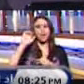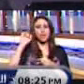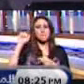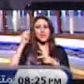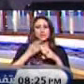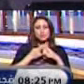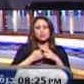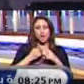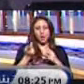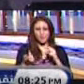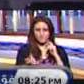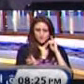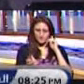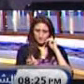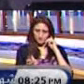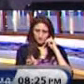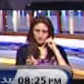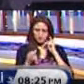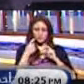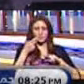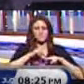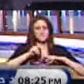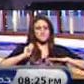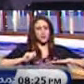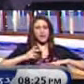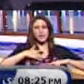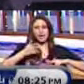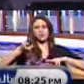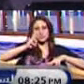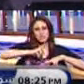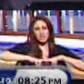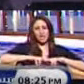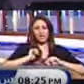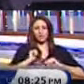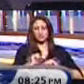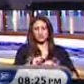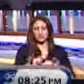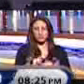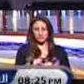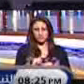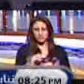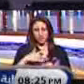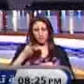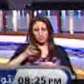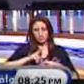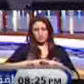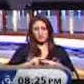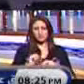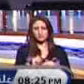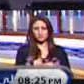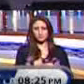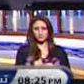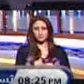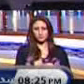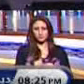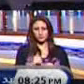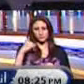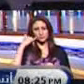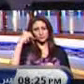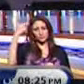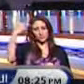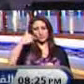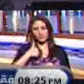رئيس الجمهورية عن مباشرة سلطاته الرئاسية، وهو ما لم يقصده الدستور. معنا